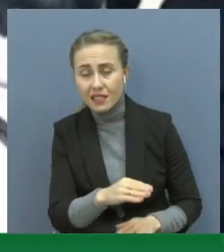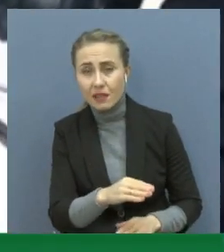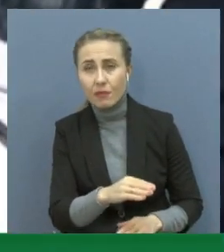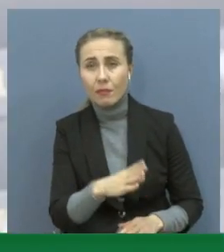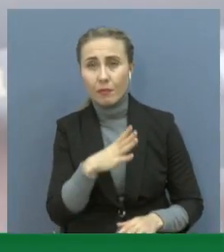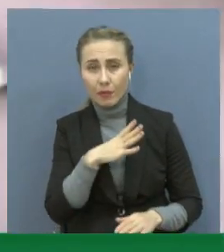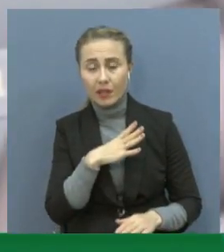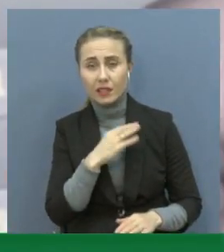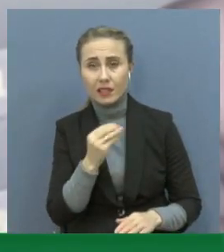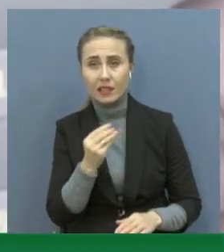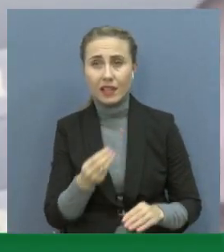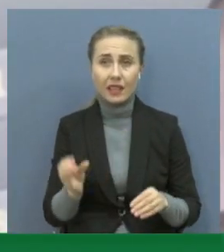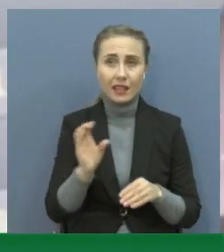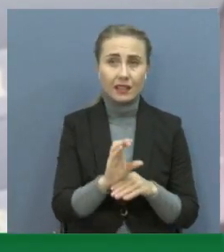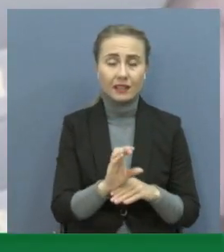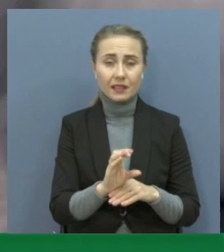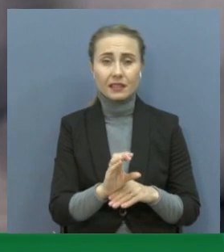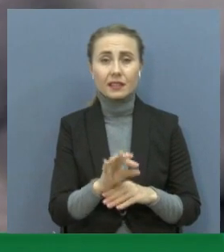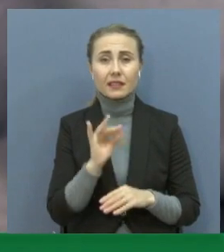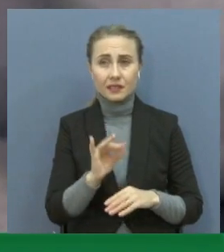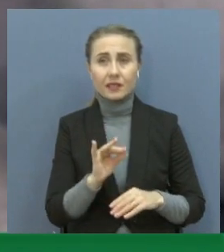теннисом. И